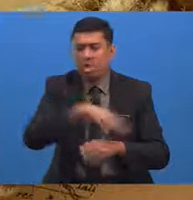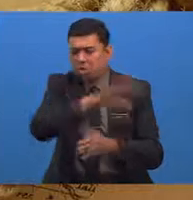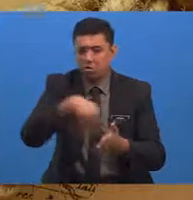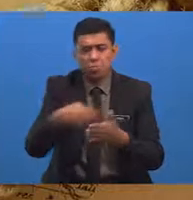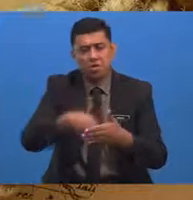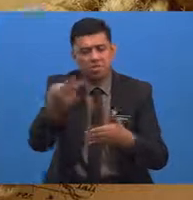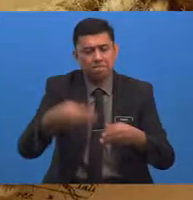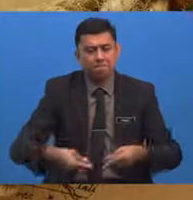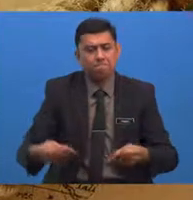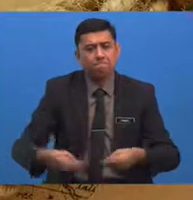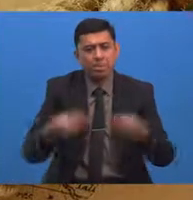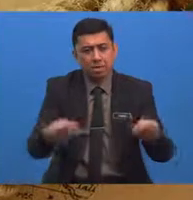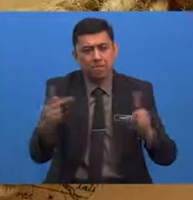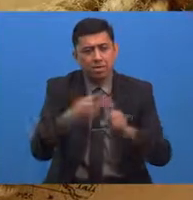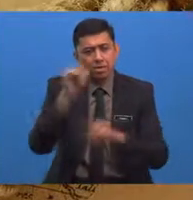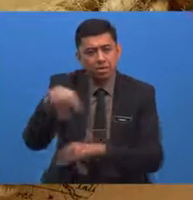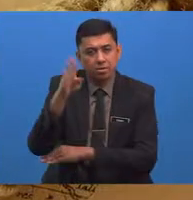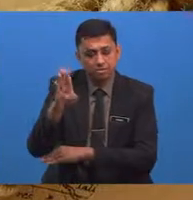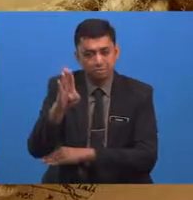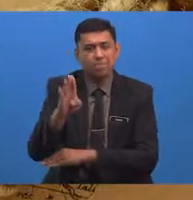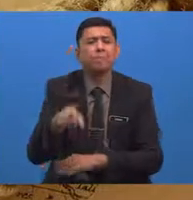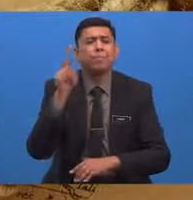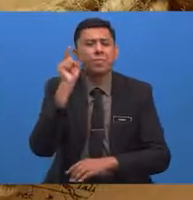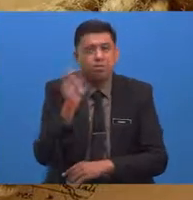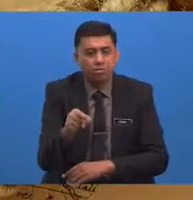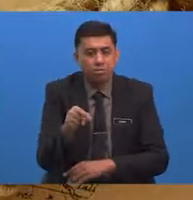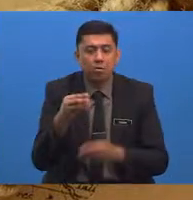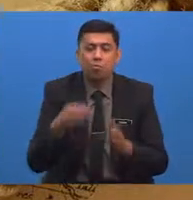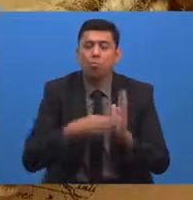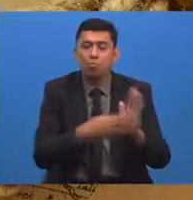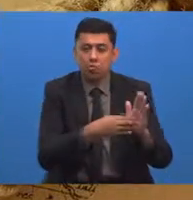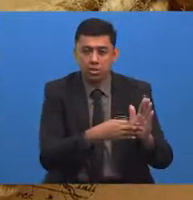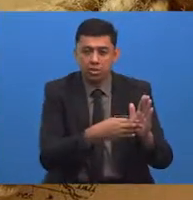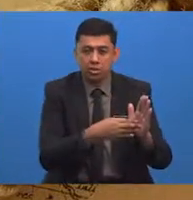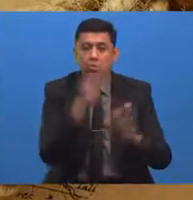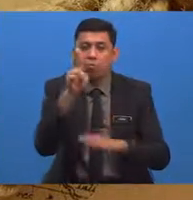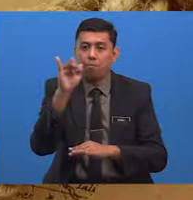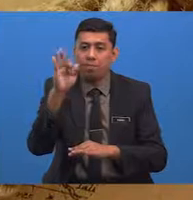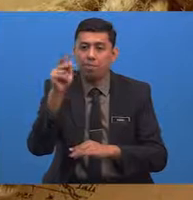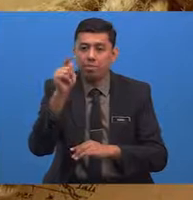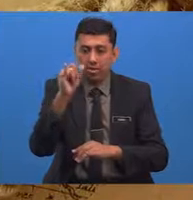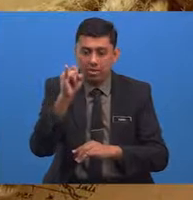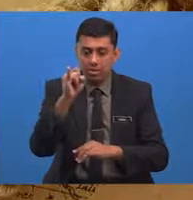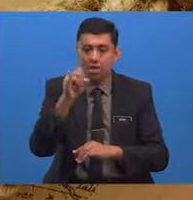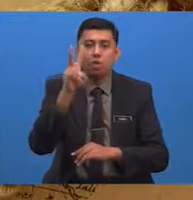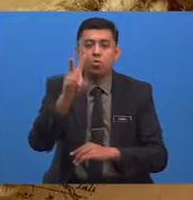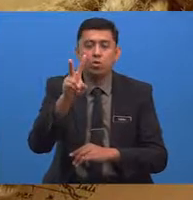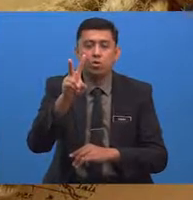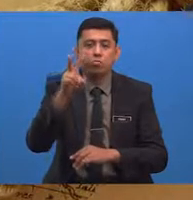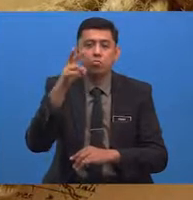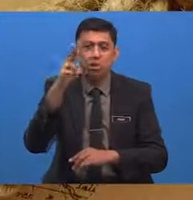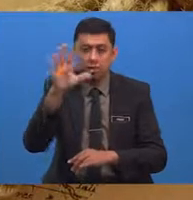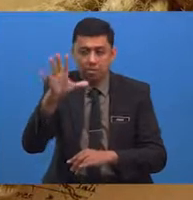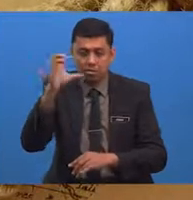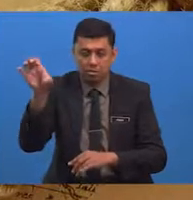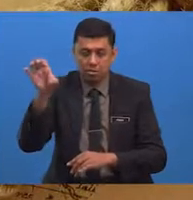James Brooke. James Brooke mestilah memberikan ufti tahunan sebanyak $2,500 Spanyol